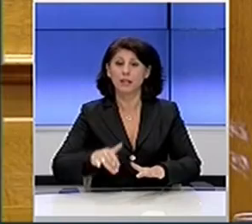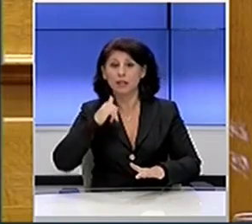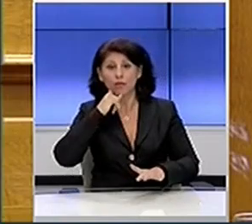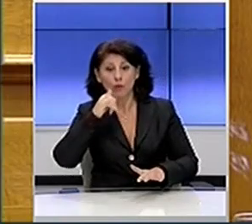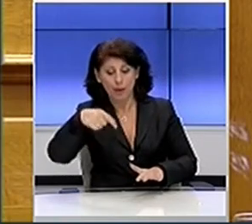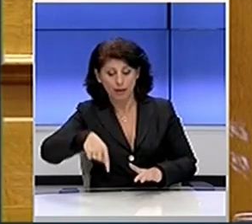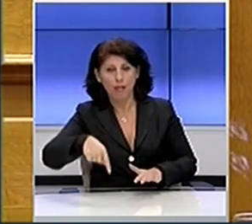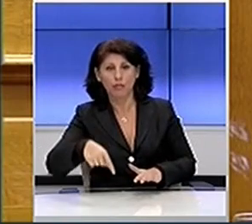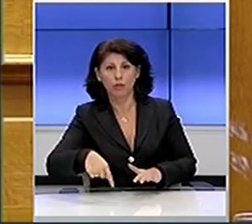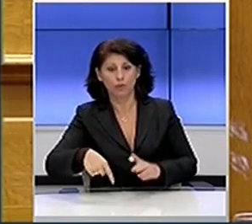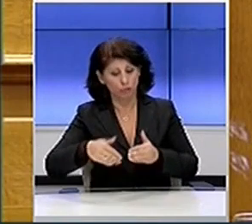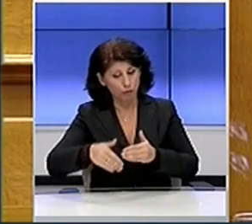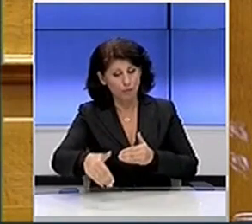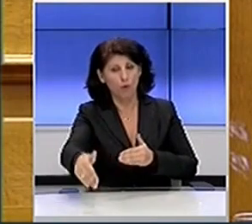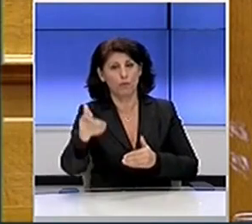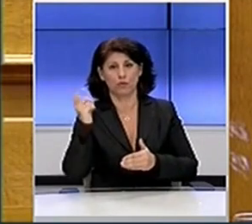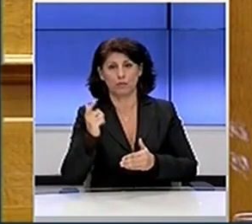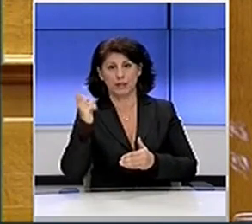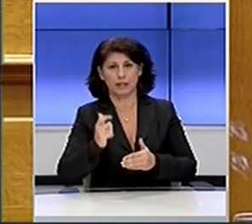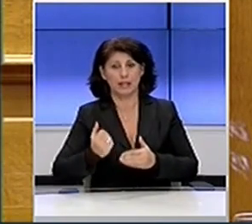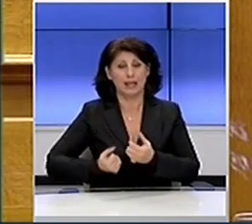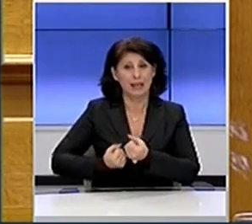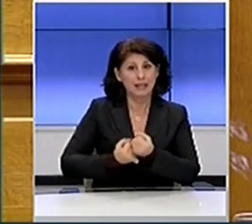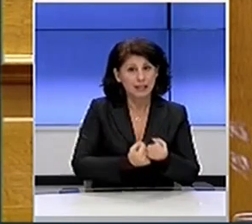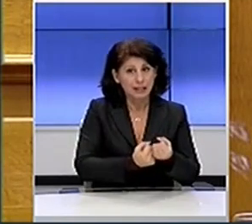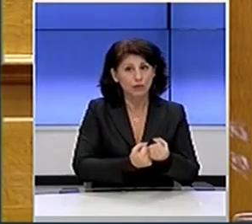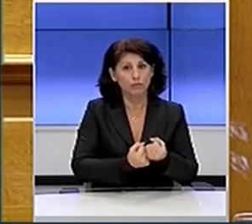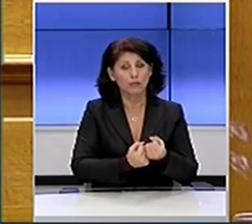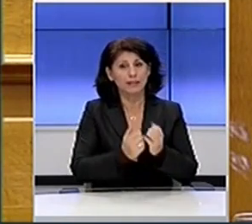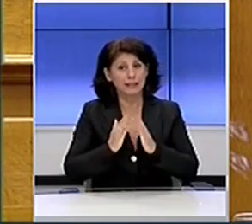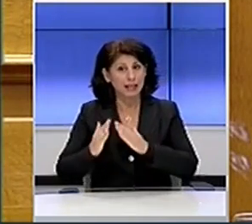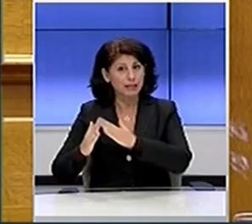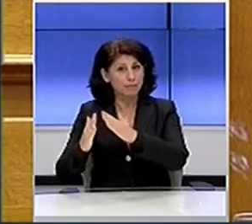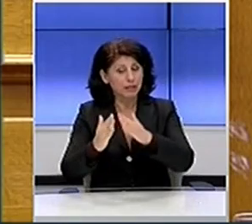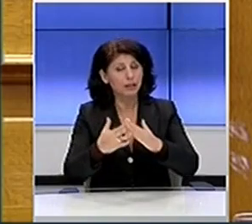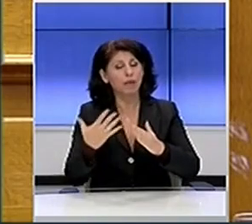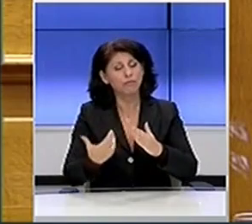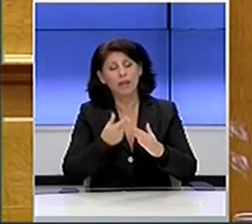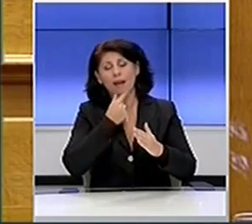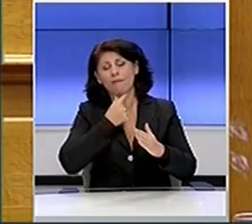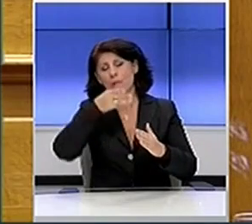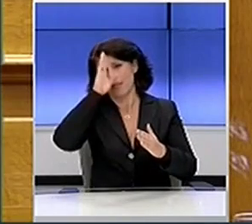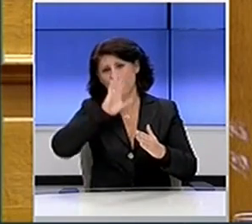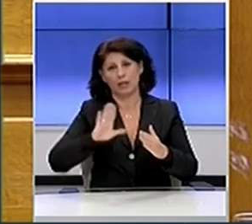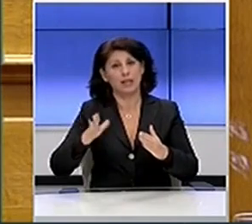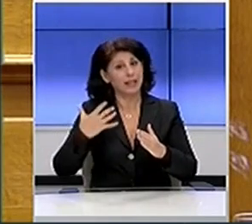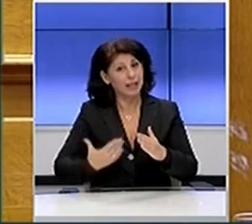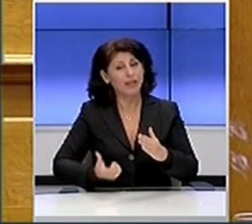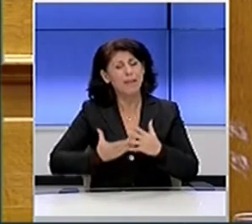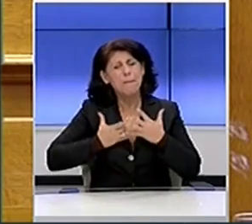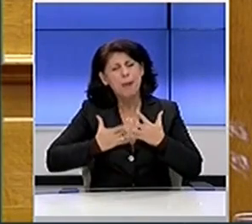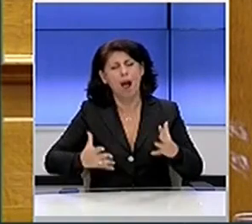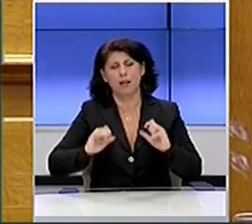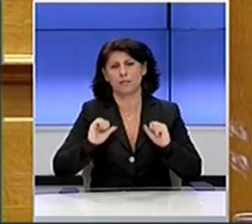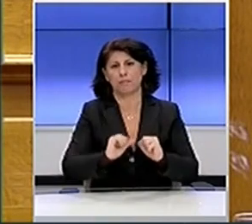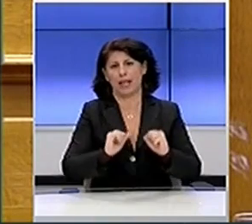εδώ και τους επόμενους μήνες να στηρίξουμε εκείνα τα νοικοκυριά τα οποία είναι πιο ευάλωτα και θα υποστούν τις μεγαλύτερες